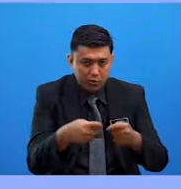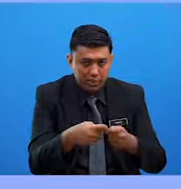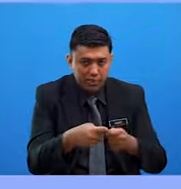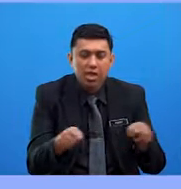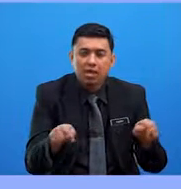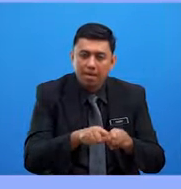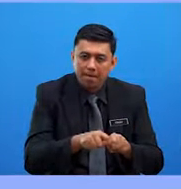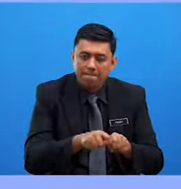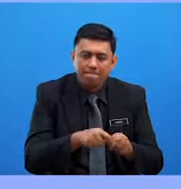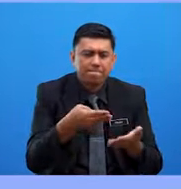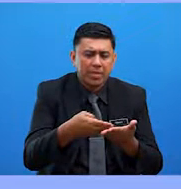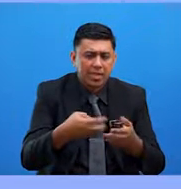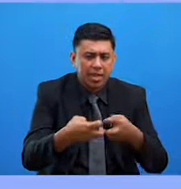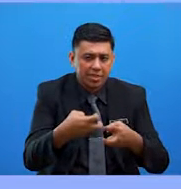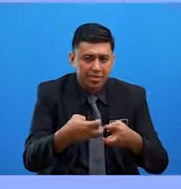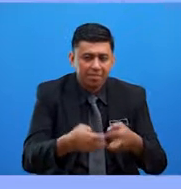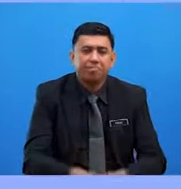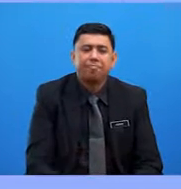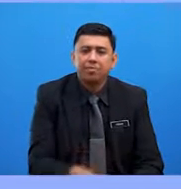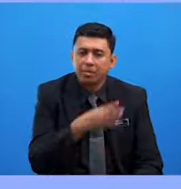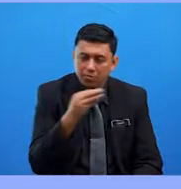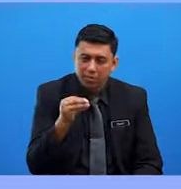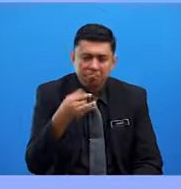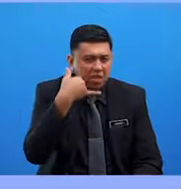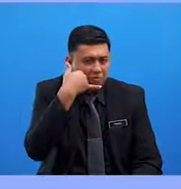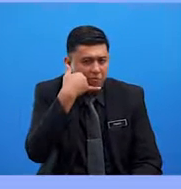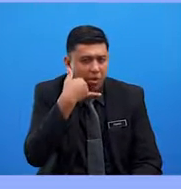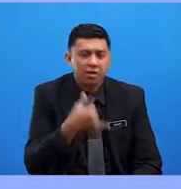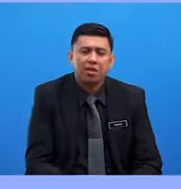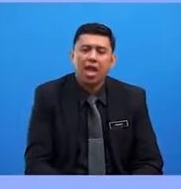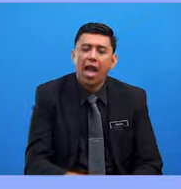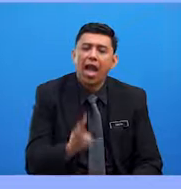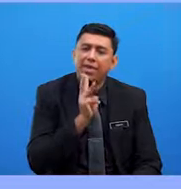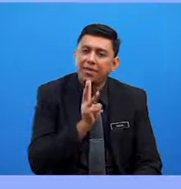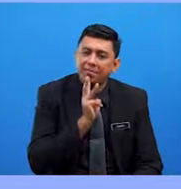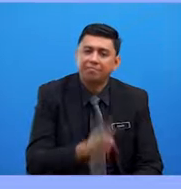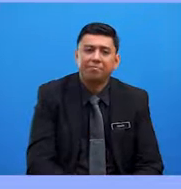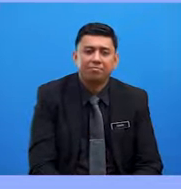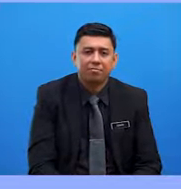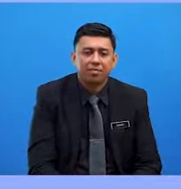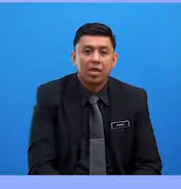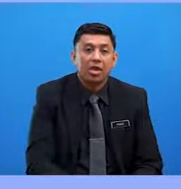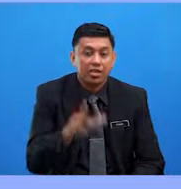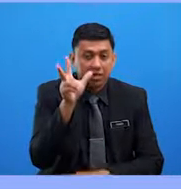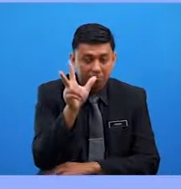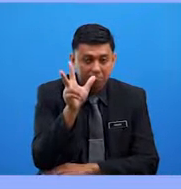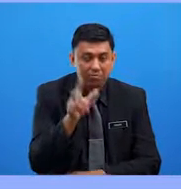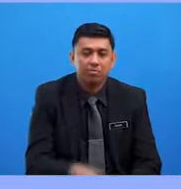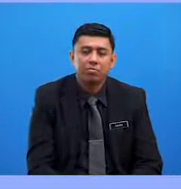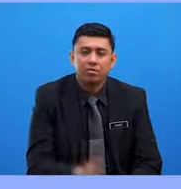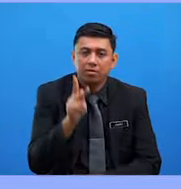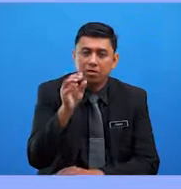seperti bil elektrik dan telefon, juga bil air. Ketiga,